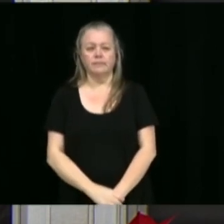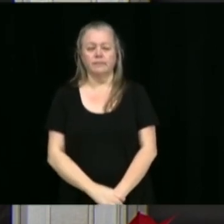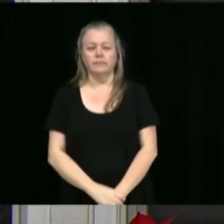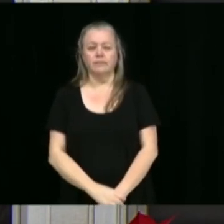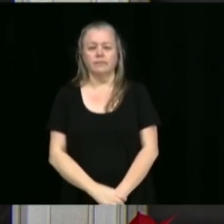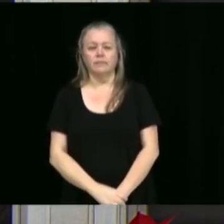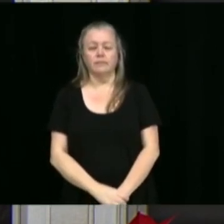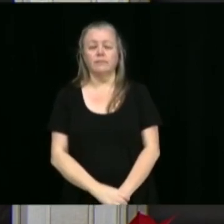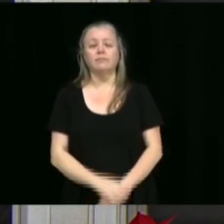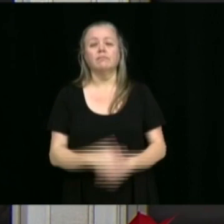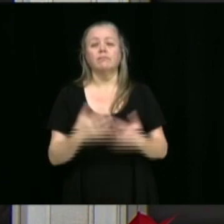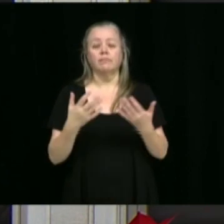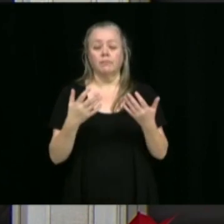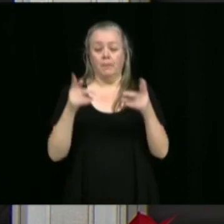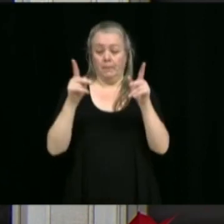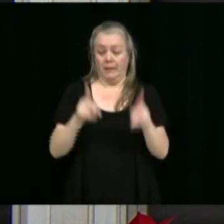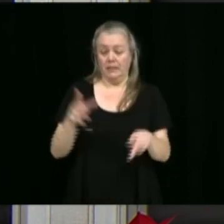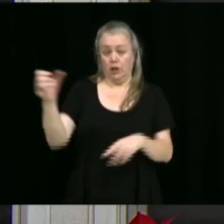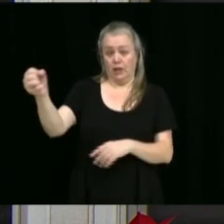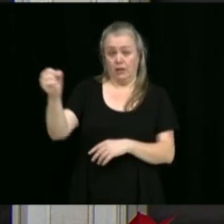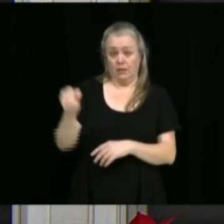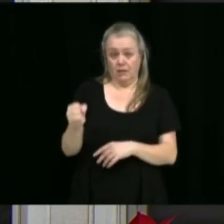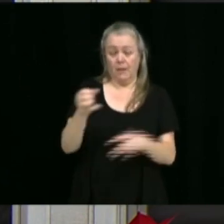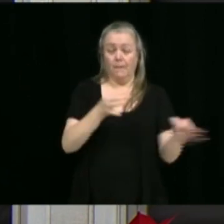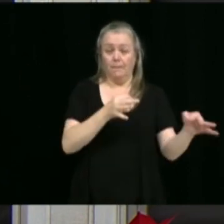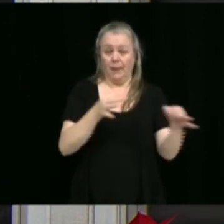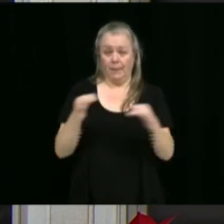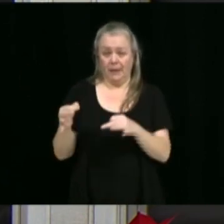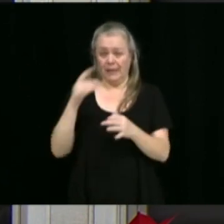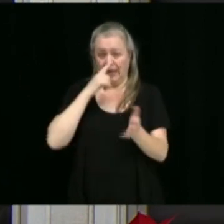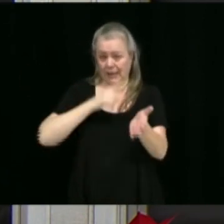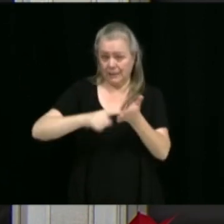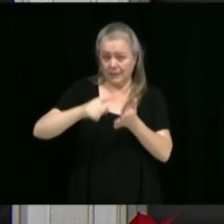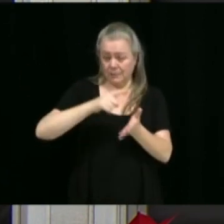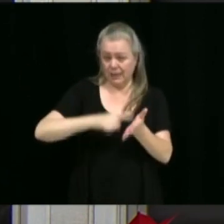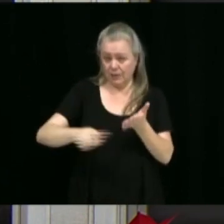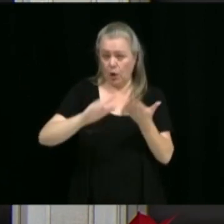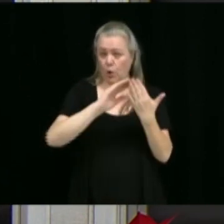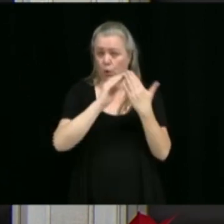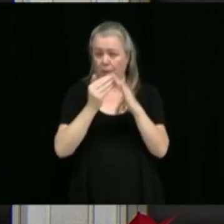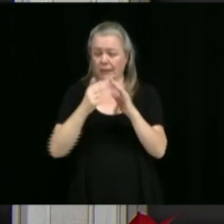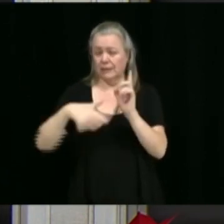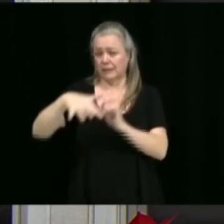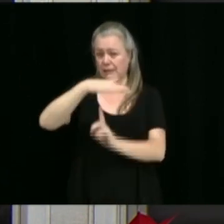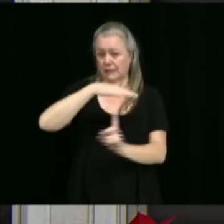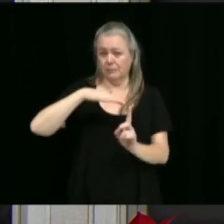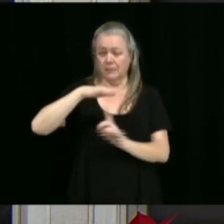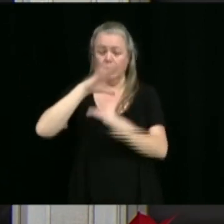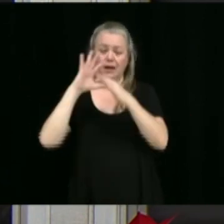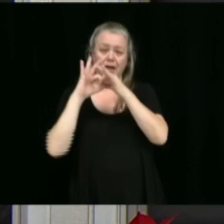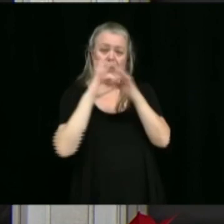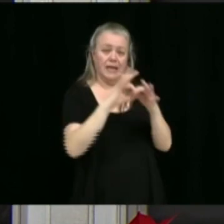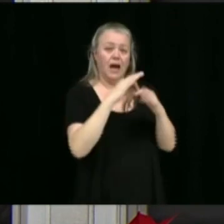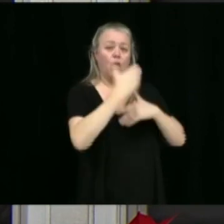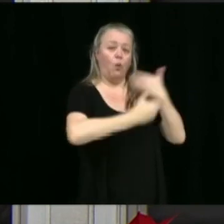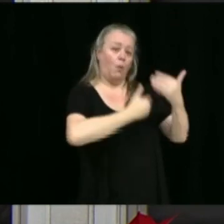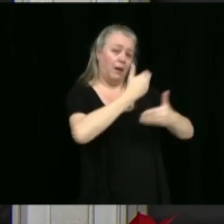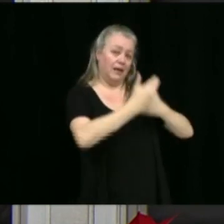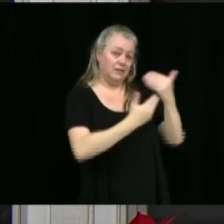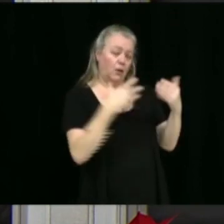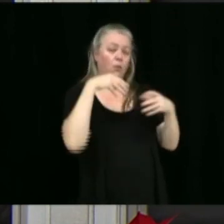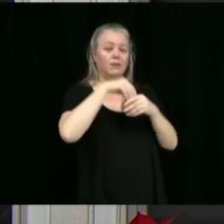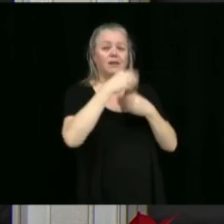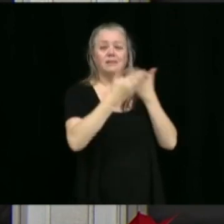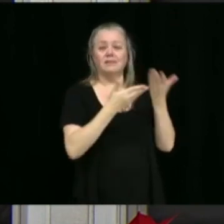Embauche d'une personne au poste permanent d'inspecteur en urbanisme et en environnement, division opérations au sein du service